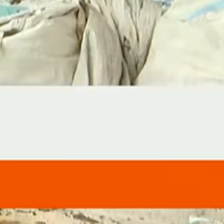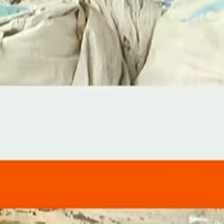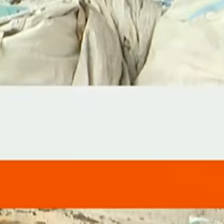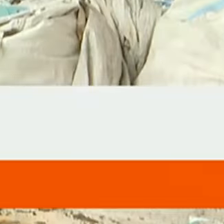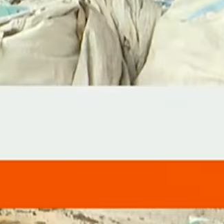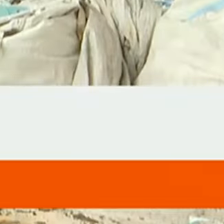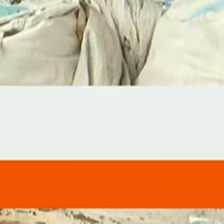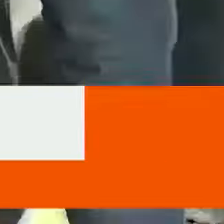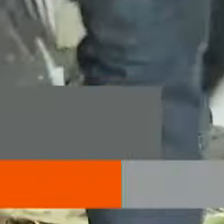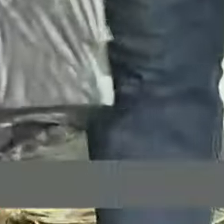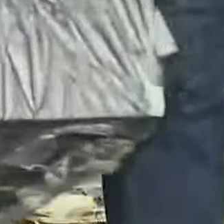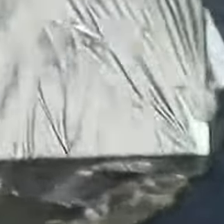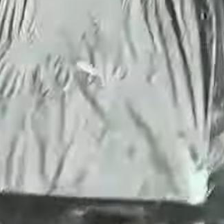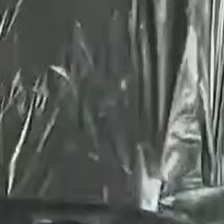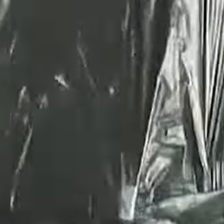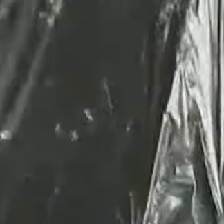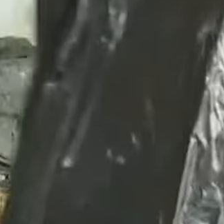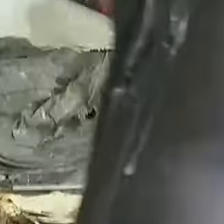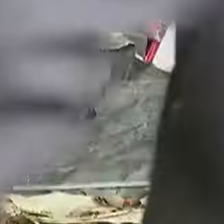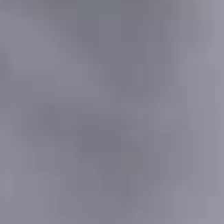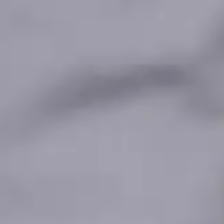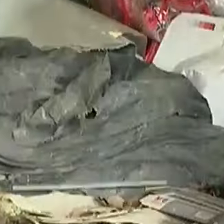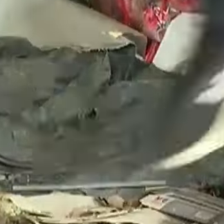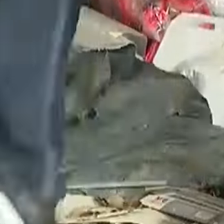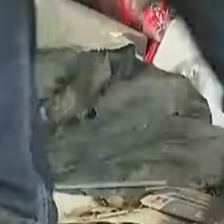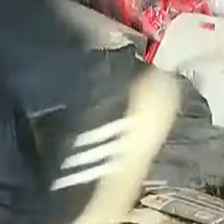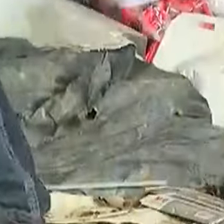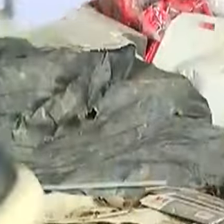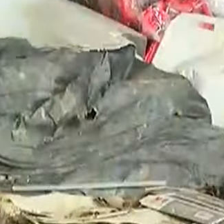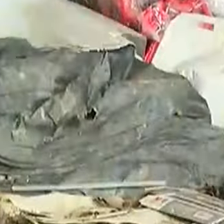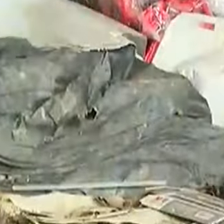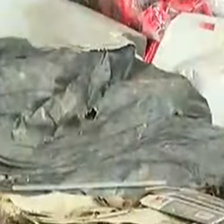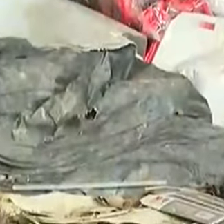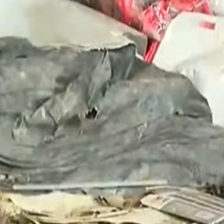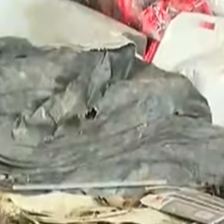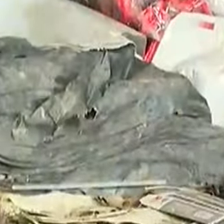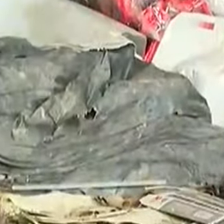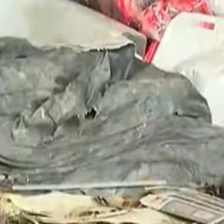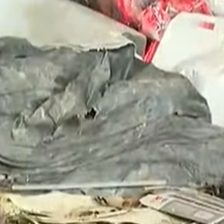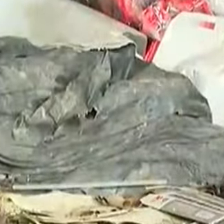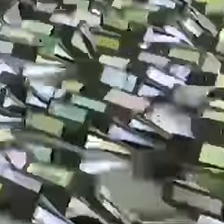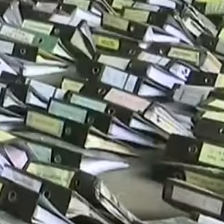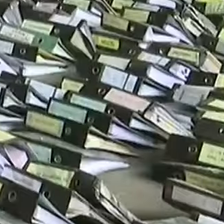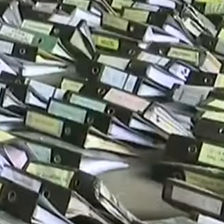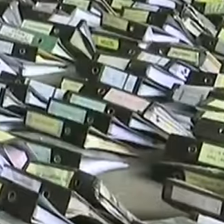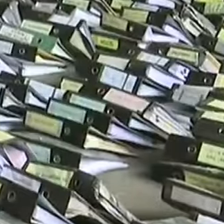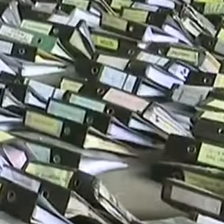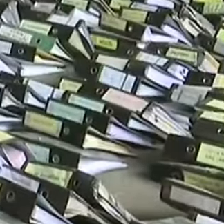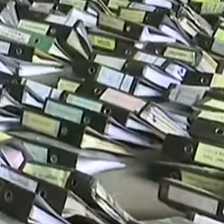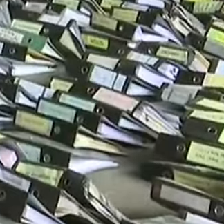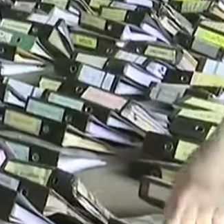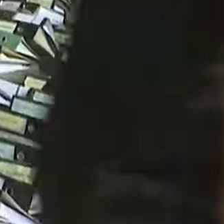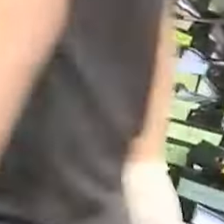ผู้เชี่ยวชาญลงไปช่วยรวมทั้งทางท่านอธิบดีกรมโรงงานอุตสาหกรรมก็ลงมาช่วยการติดตามสืบผลในคดีนี้ครับ